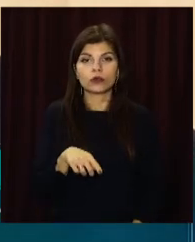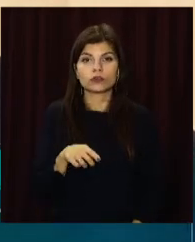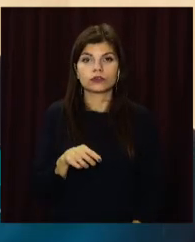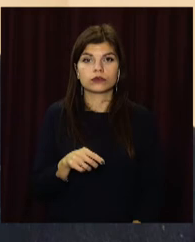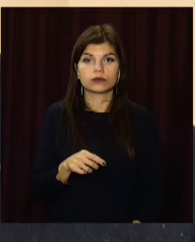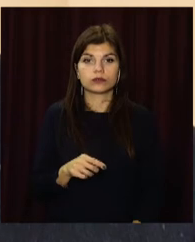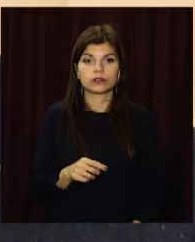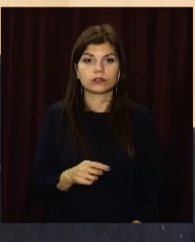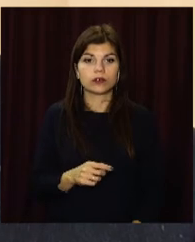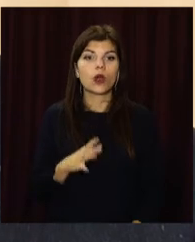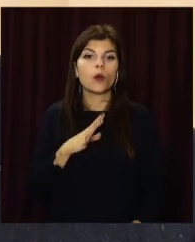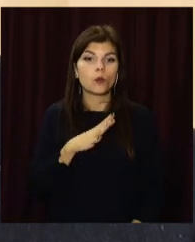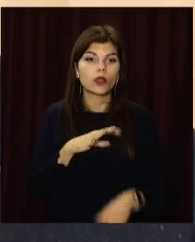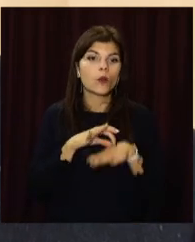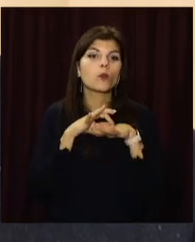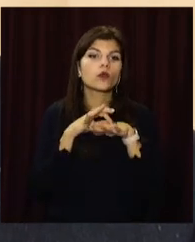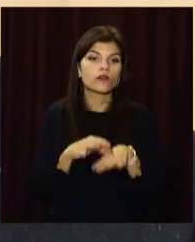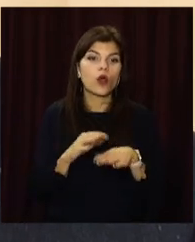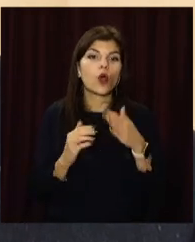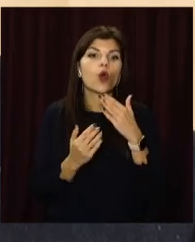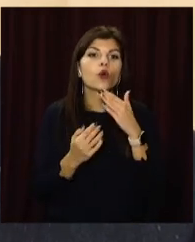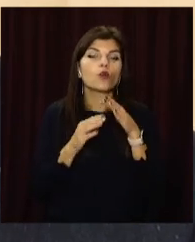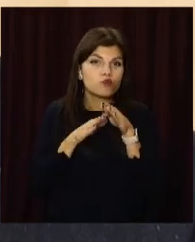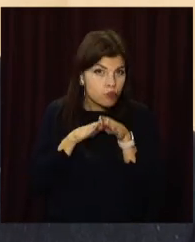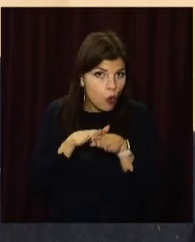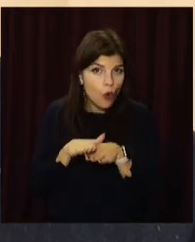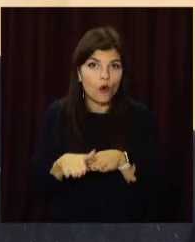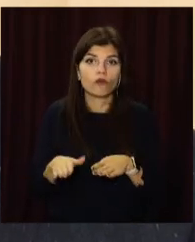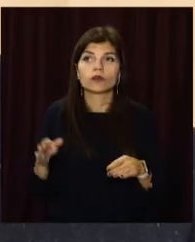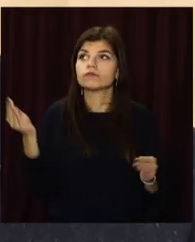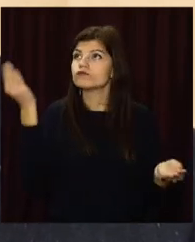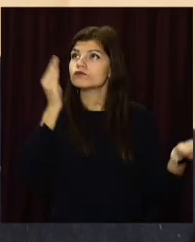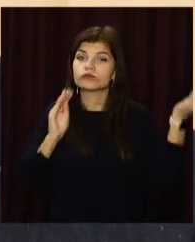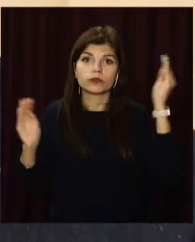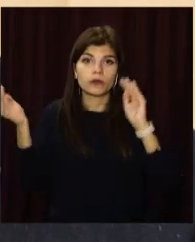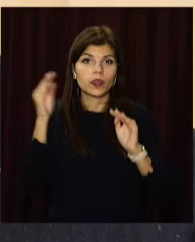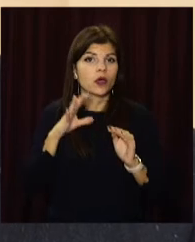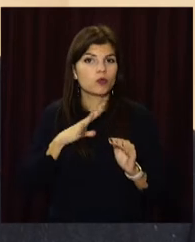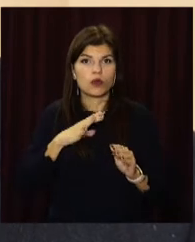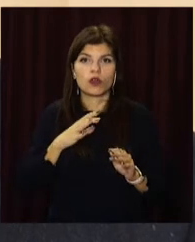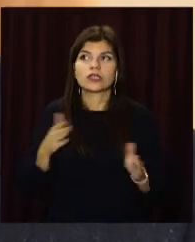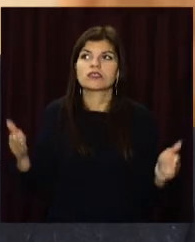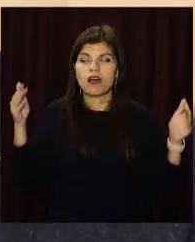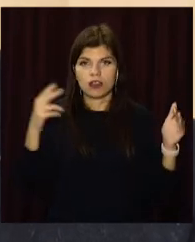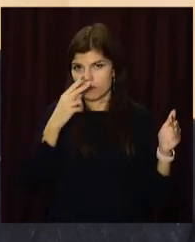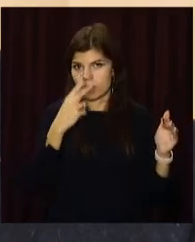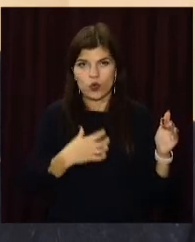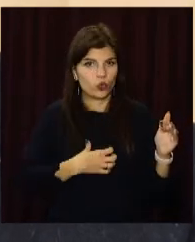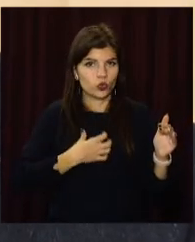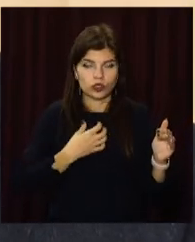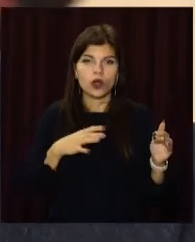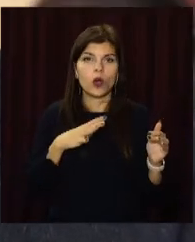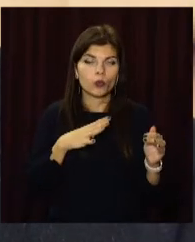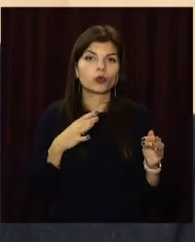була проведена повна шпаклівка стін пенобетоном Стан був жахливий цих стін. Також